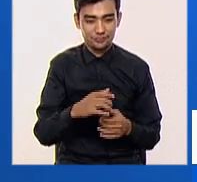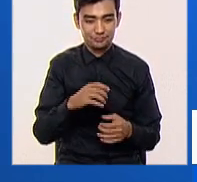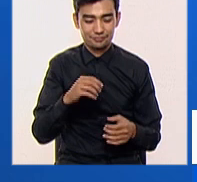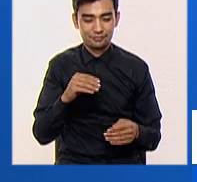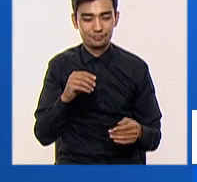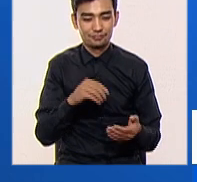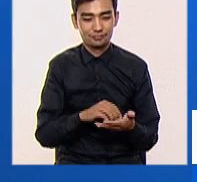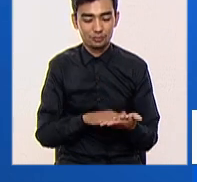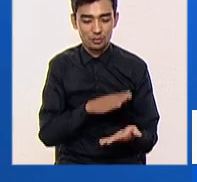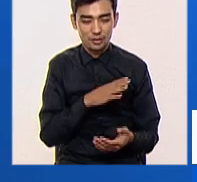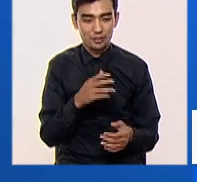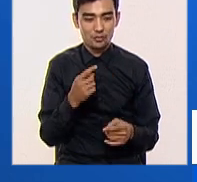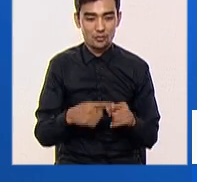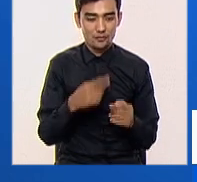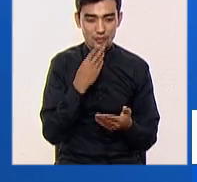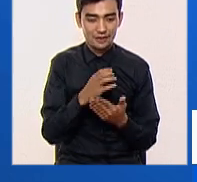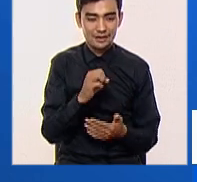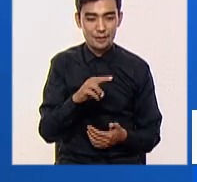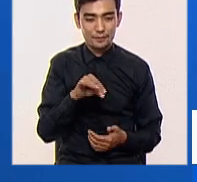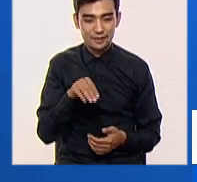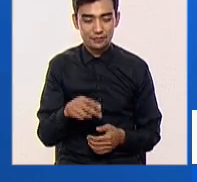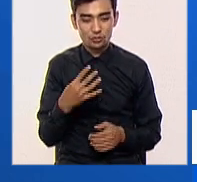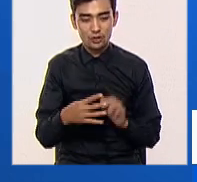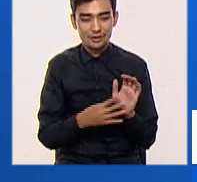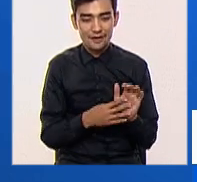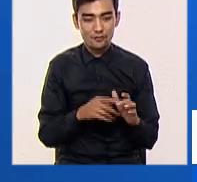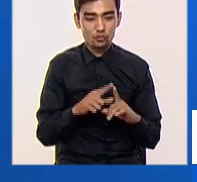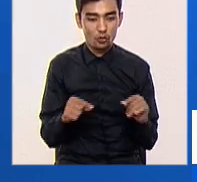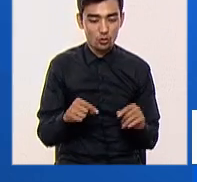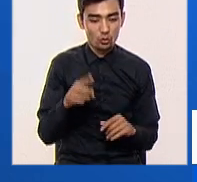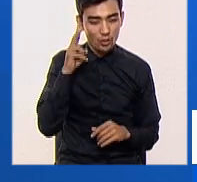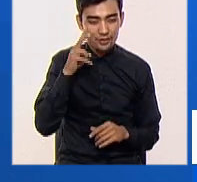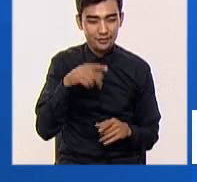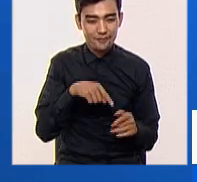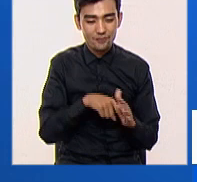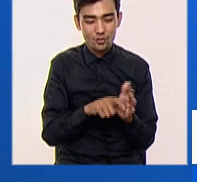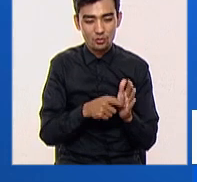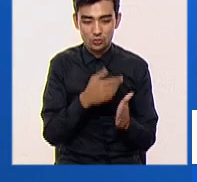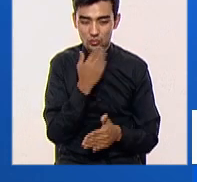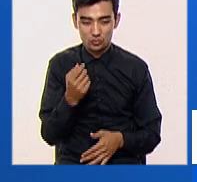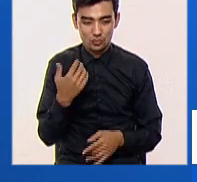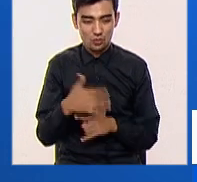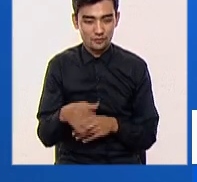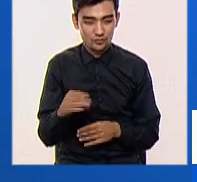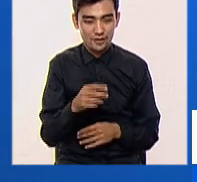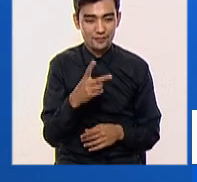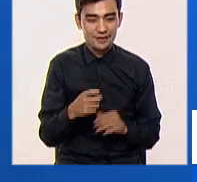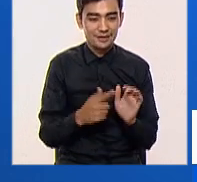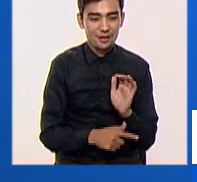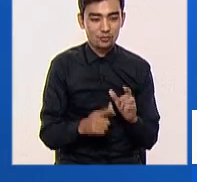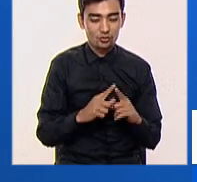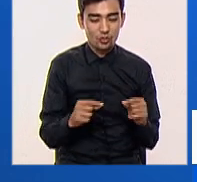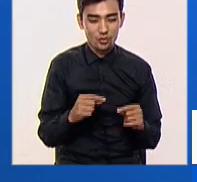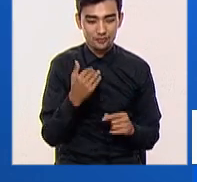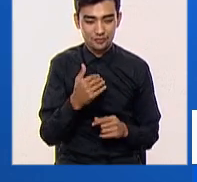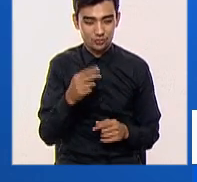827 мектеп жеке септик пайдаланады. 49 мектепте ішкі әжетхана жоқ. 270 мектептің ішкі әжетханасы талапқа сай емес. 809